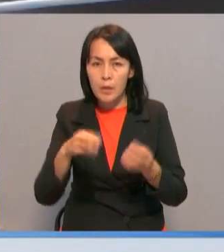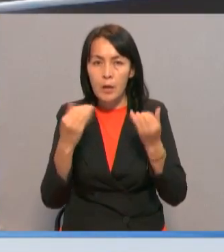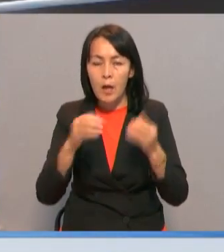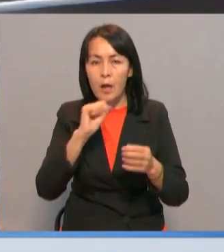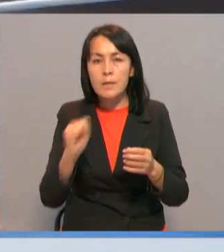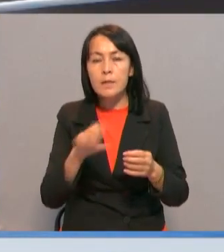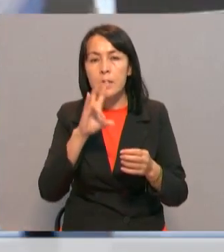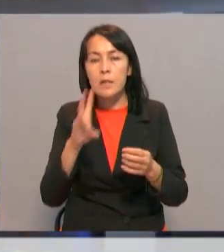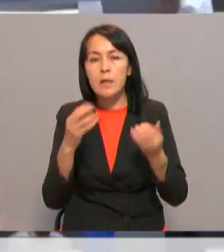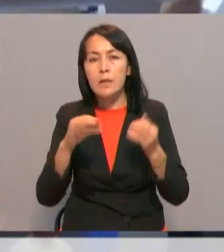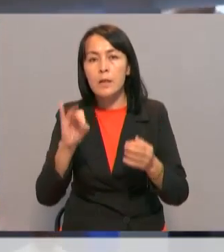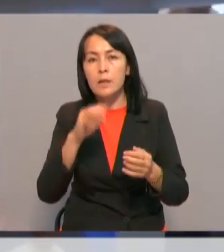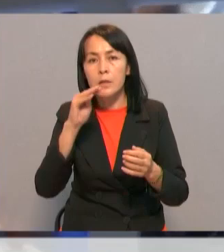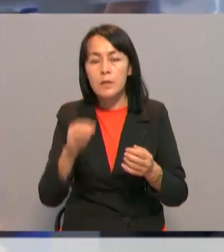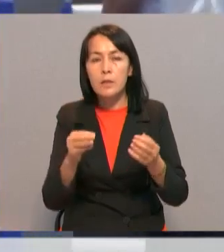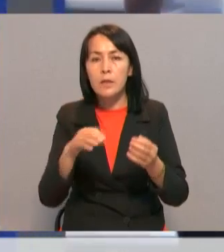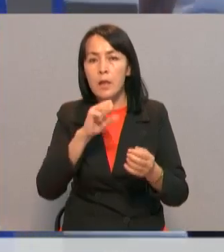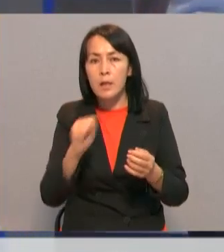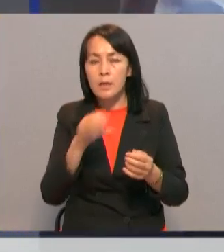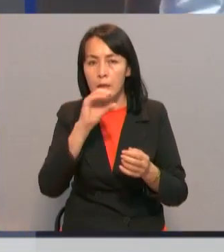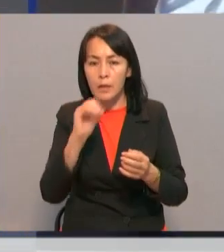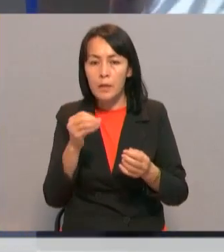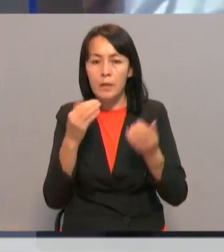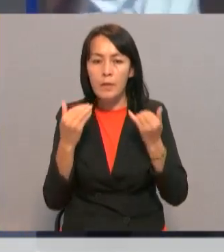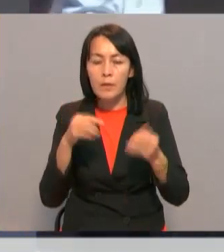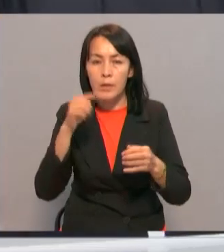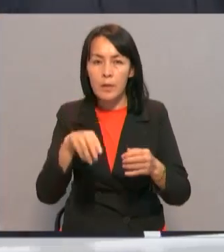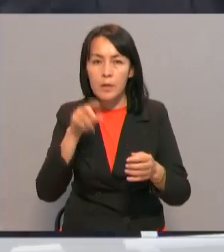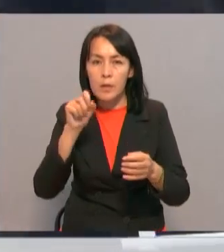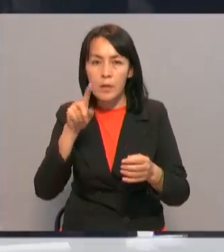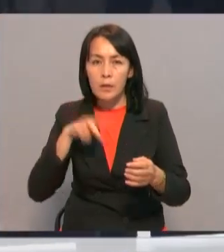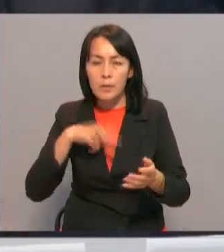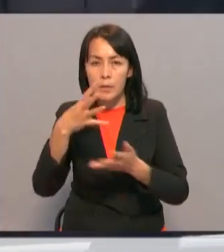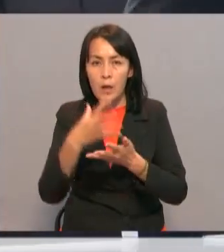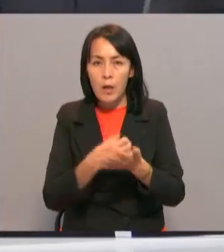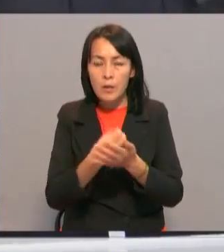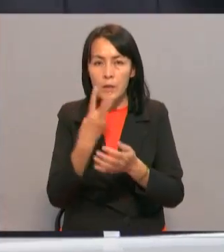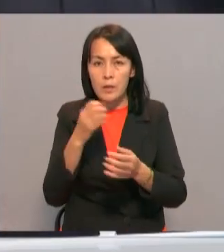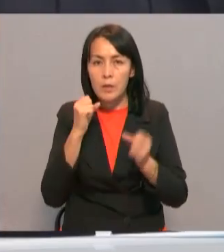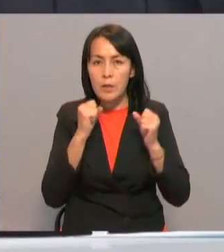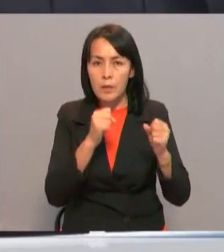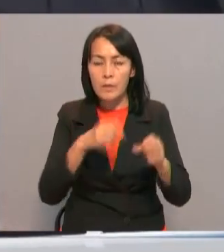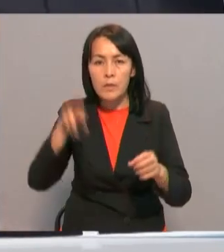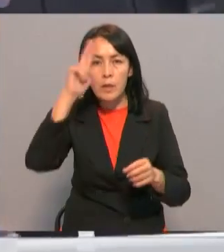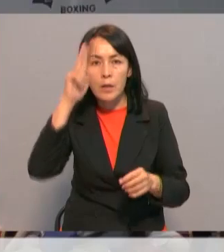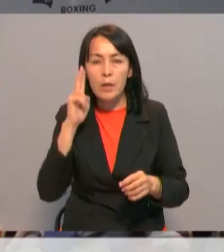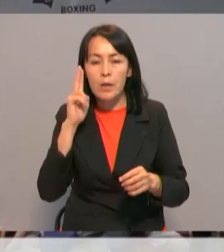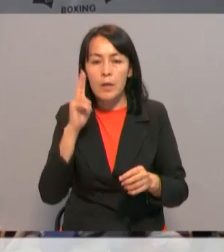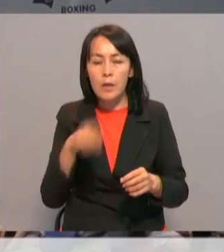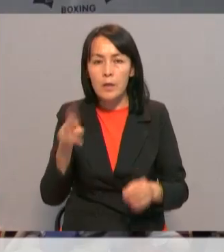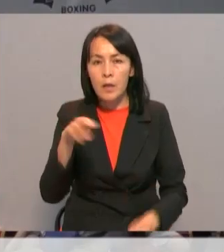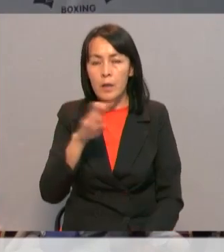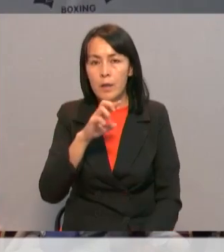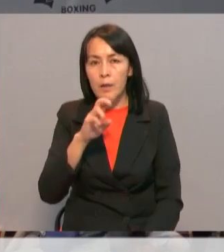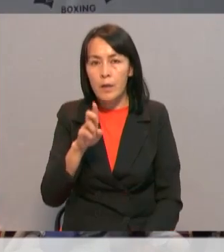Арыстан нурмаганбет Ильяс шандау и Аслан ельдо баюл также золотые медали получили три боксёра из Таджикистана это Дамир